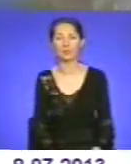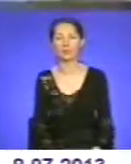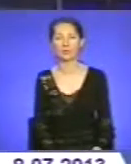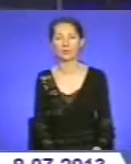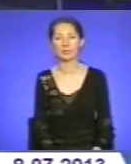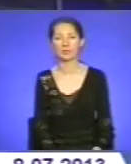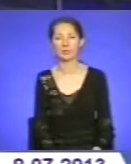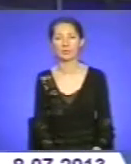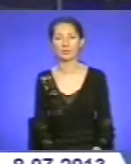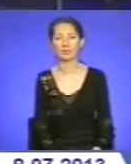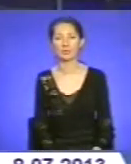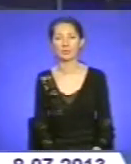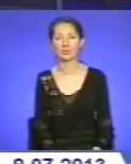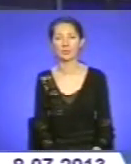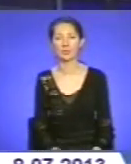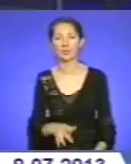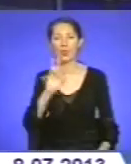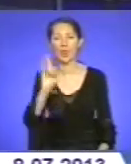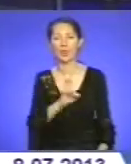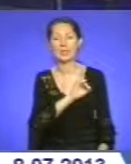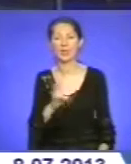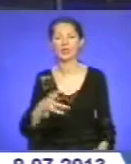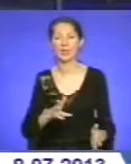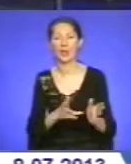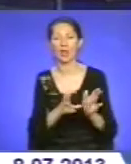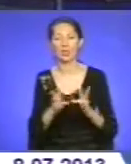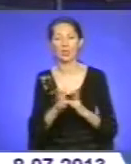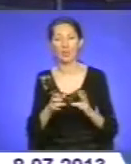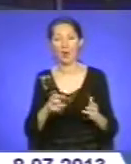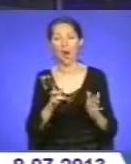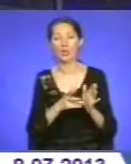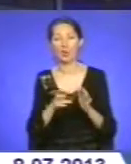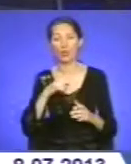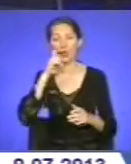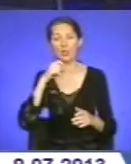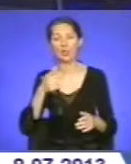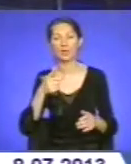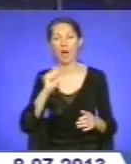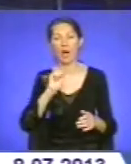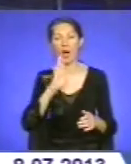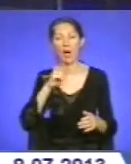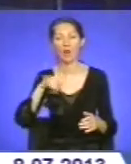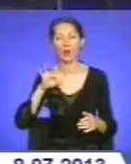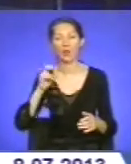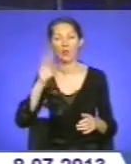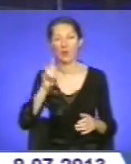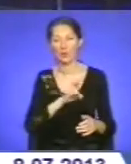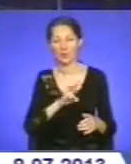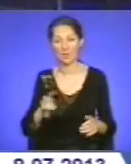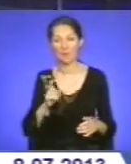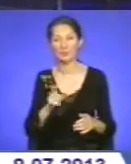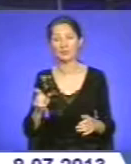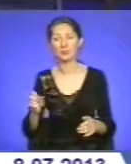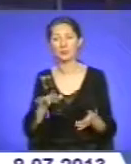прохань. У церкві Різдва Христового Української автокефальної православної церкви тернополяни та гості міста мають змогу поклонитися перед